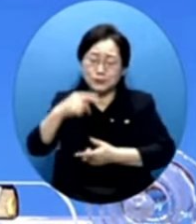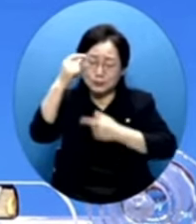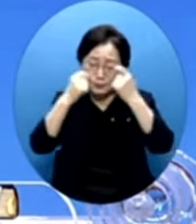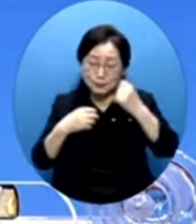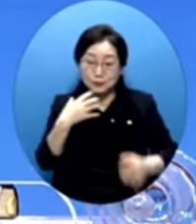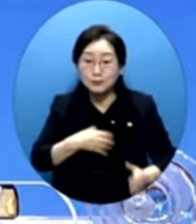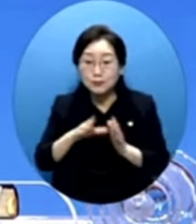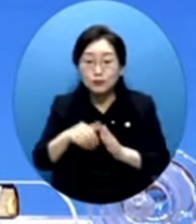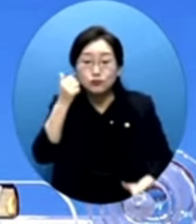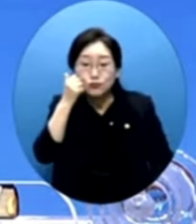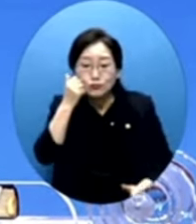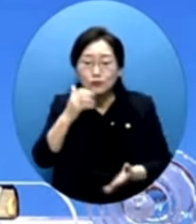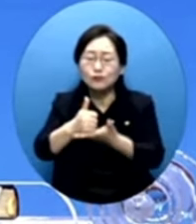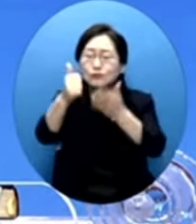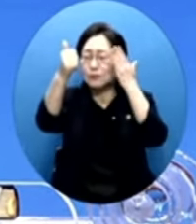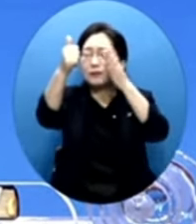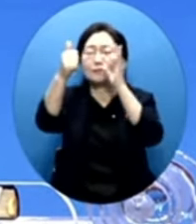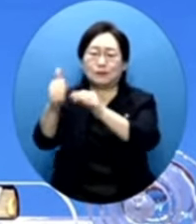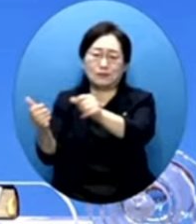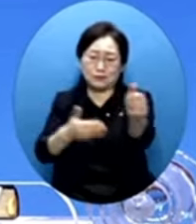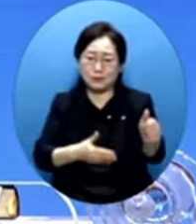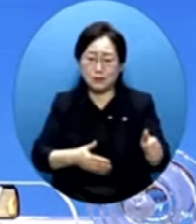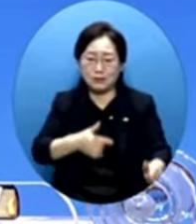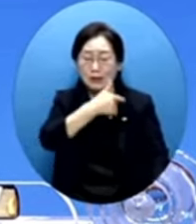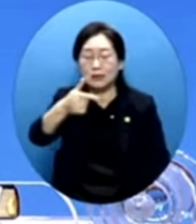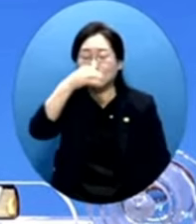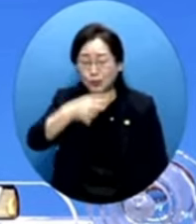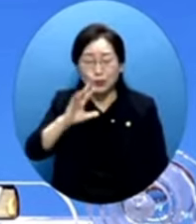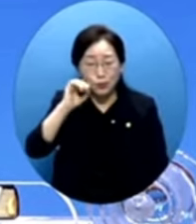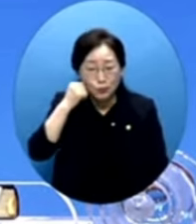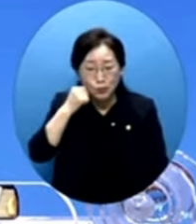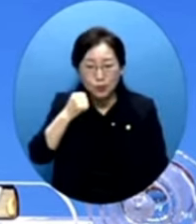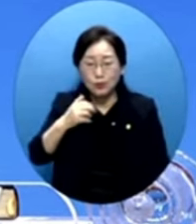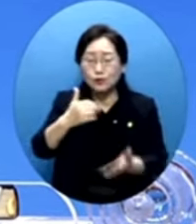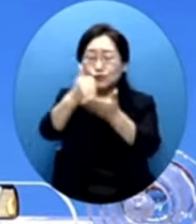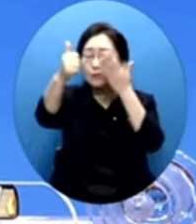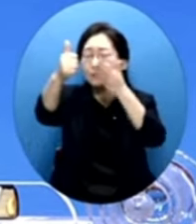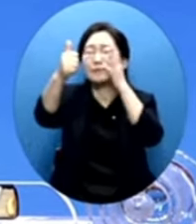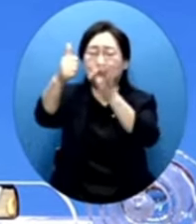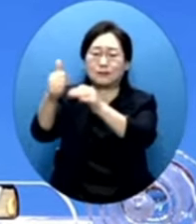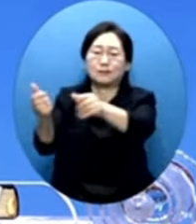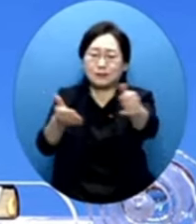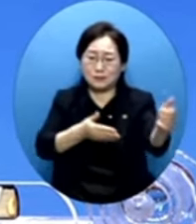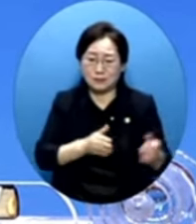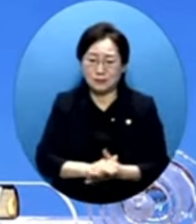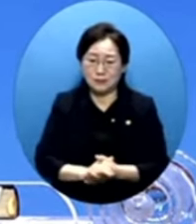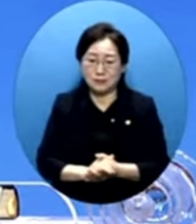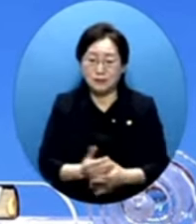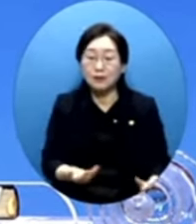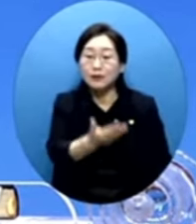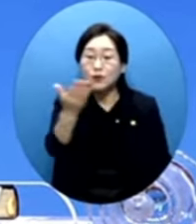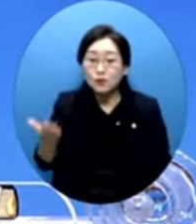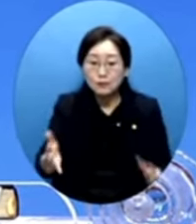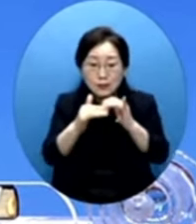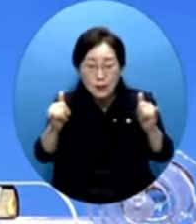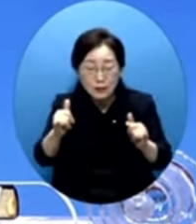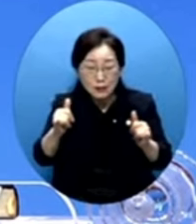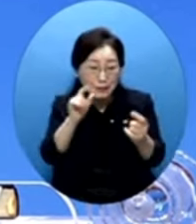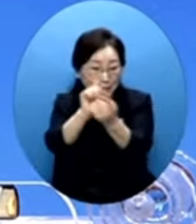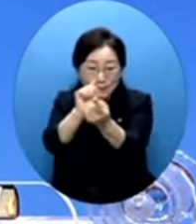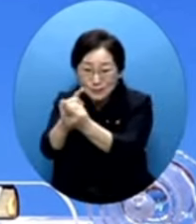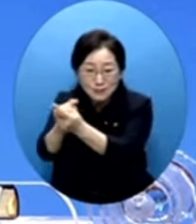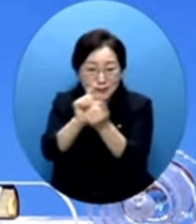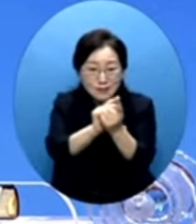때 주님을 바라보시기 바랍니다 아멘을 보기 멘 여러분 사람을 찾아가면